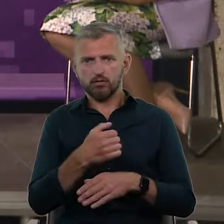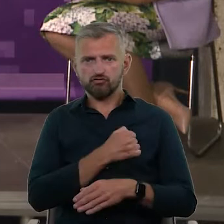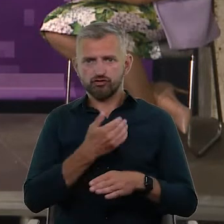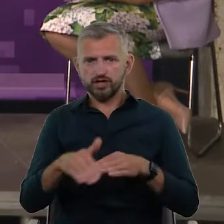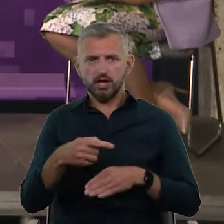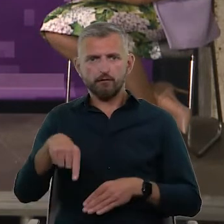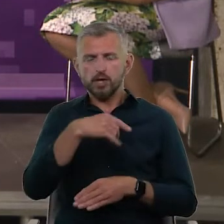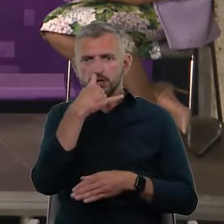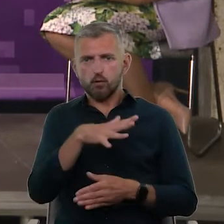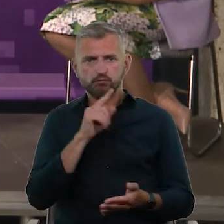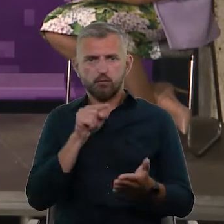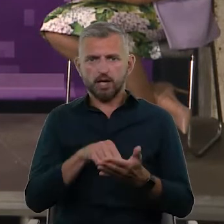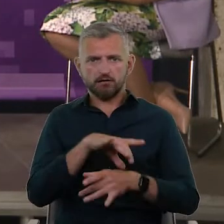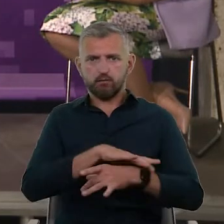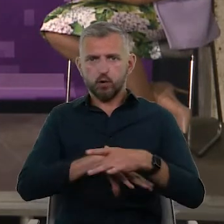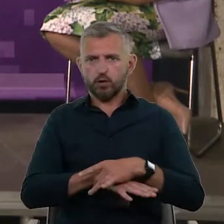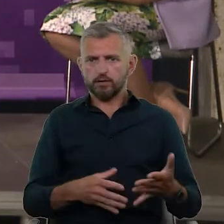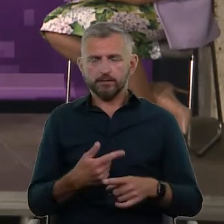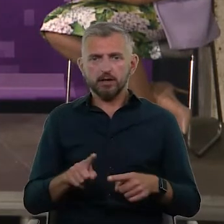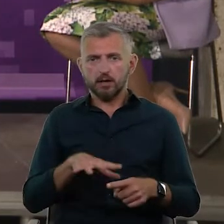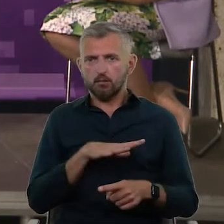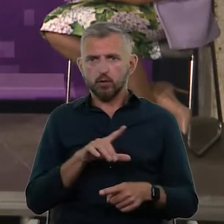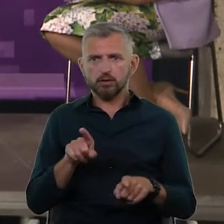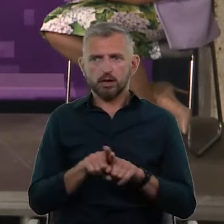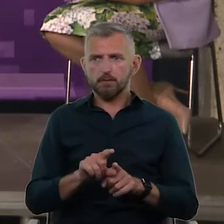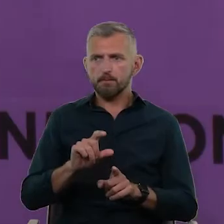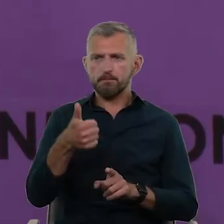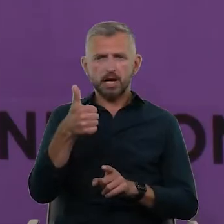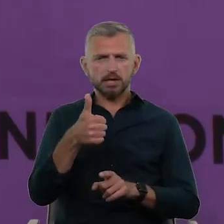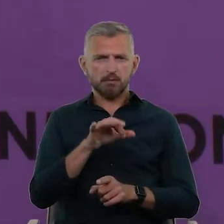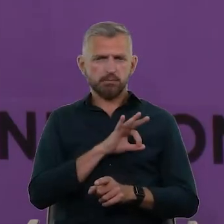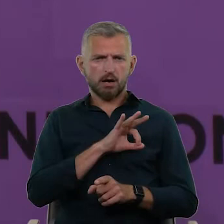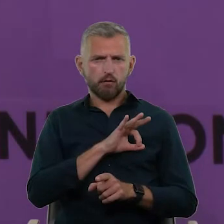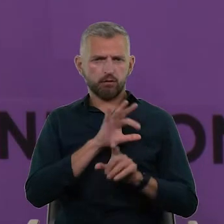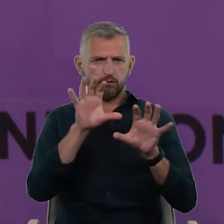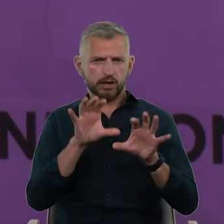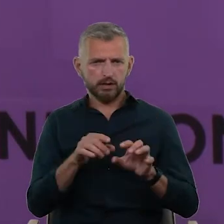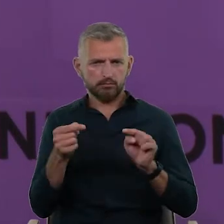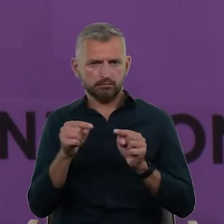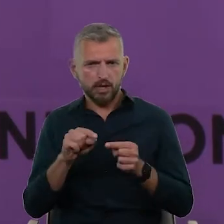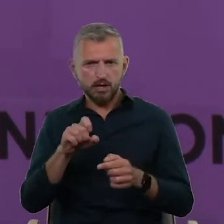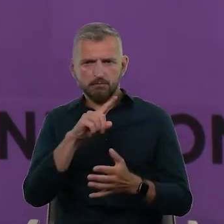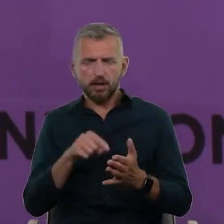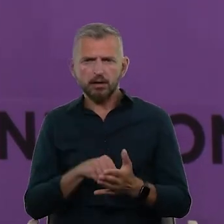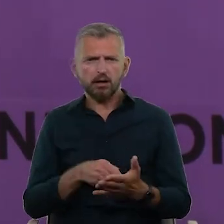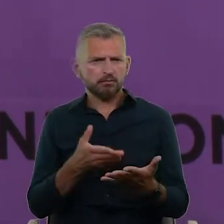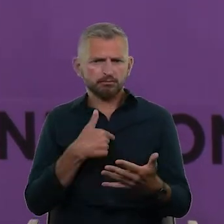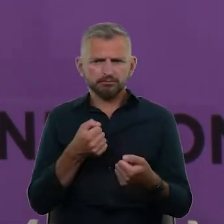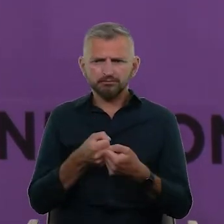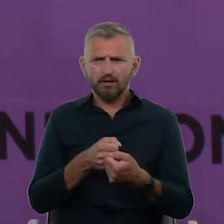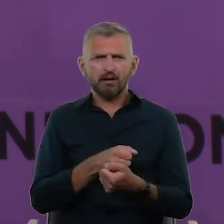полон. От, і тобто, ну, це було таке, я пам'ятаю, перші такі правові питання, з якими ми стикнулись, до кого йти, з